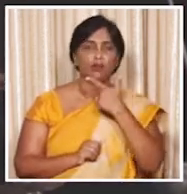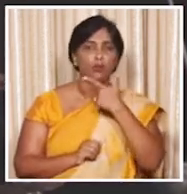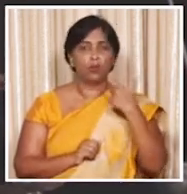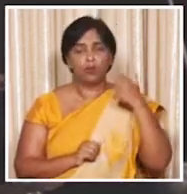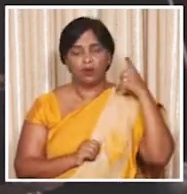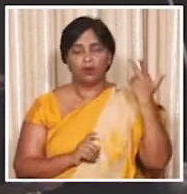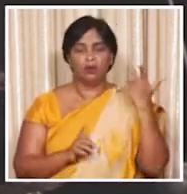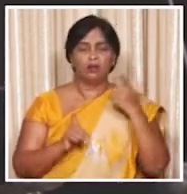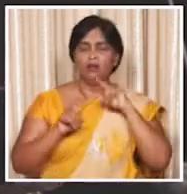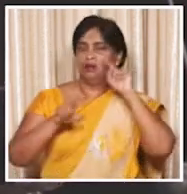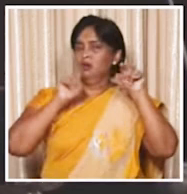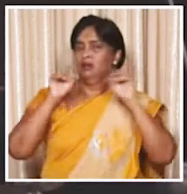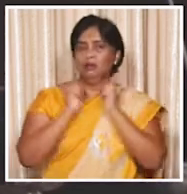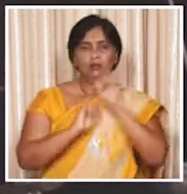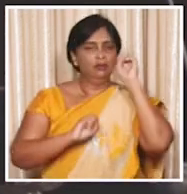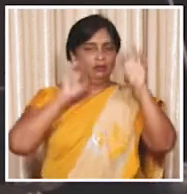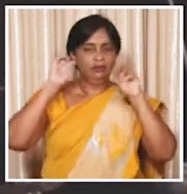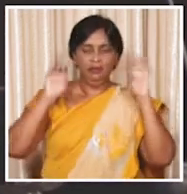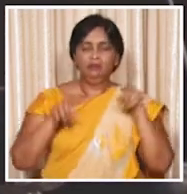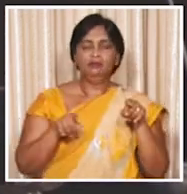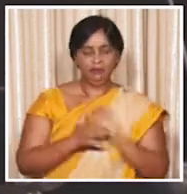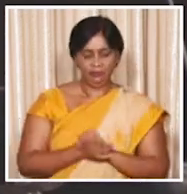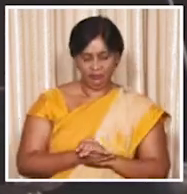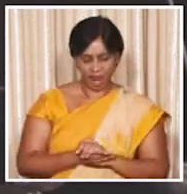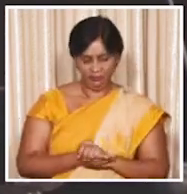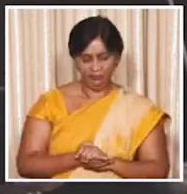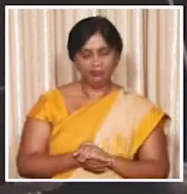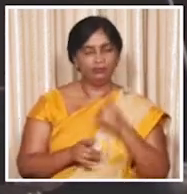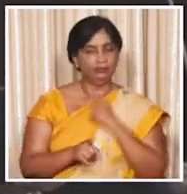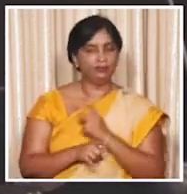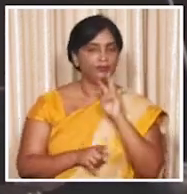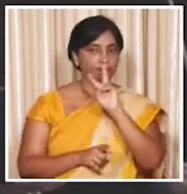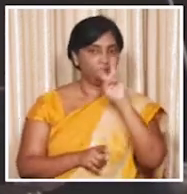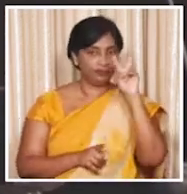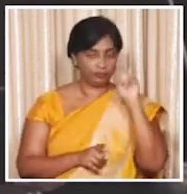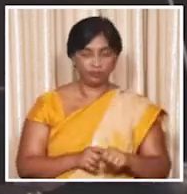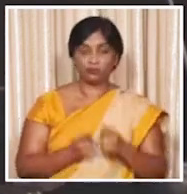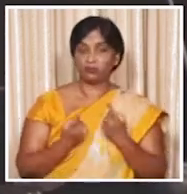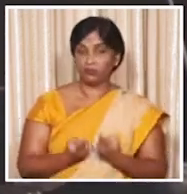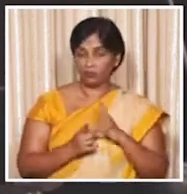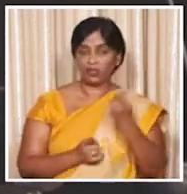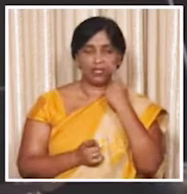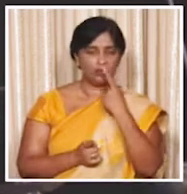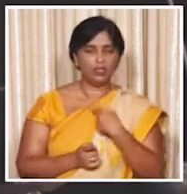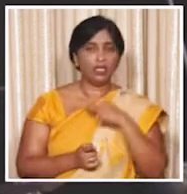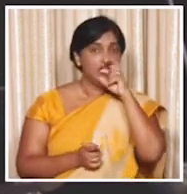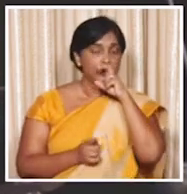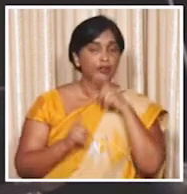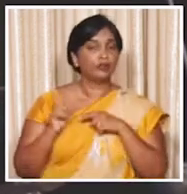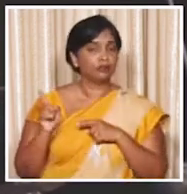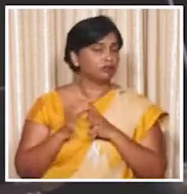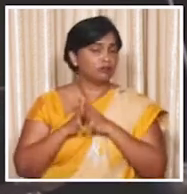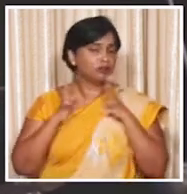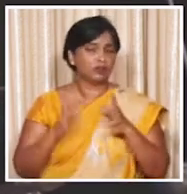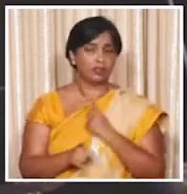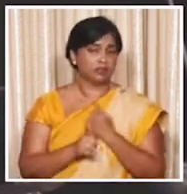நீங்கள் நியமனம் செய்கிறீர்கள். இலங்கையிலே 22,000 ஆசிரியர்களுக்கு பற்றாக்குறை உண்டு. கிளிநொச்சியிலேயே நான் சொன்னேன், இந்த பாடங்களுக்கு இவ்வளவு பற்றாக்குறை உண்டு.